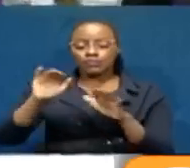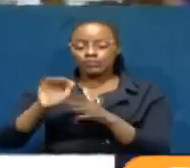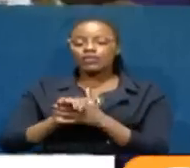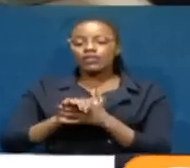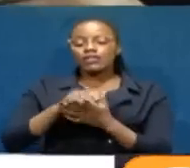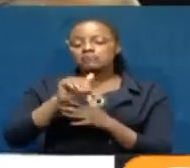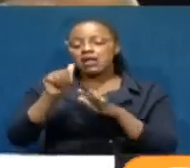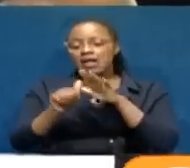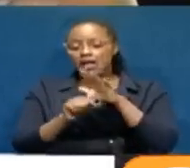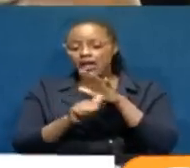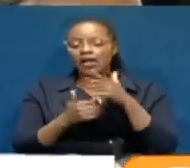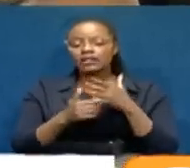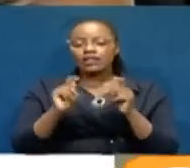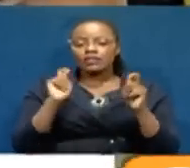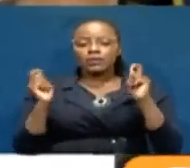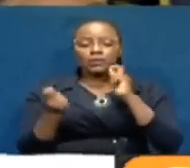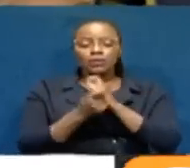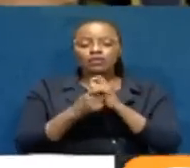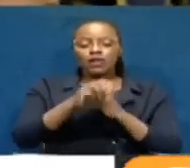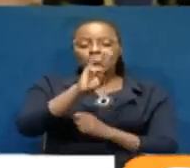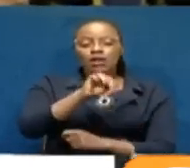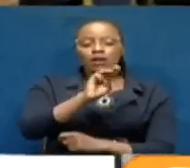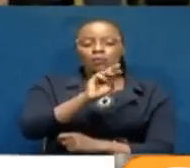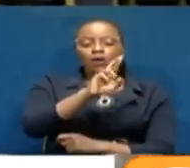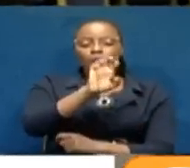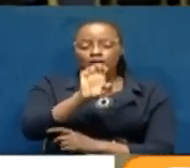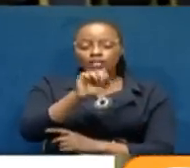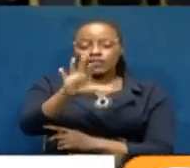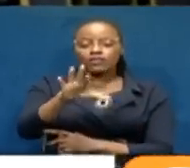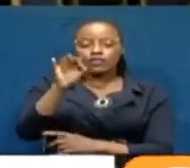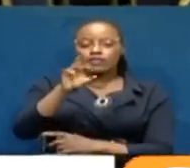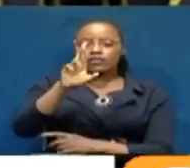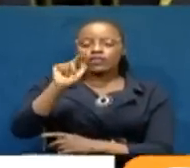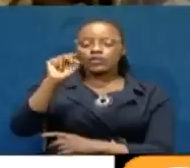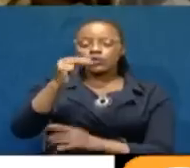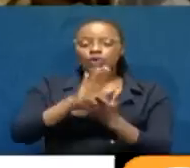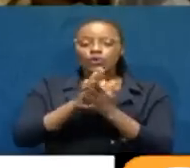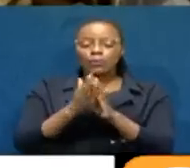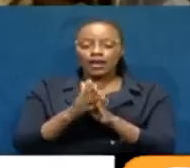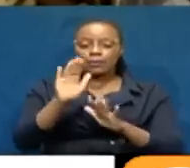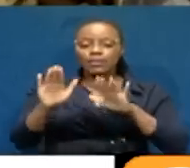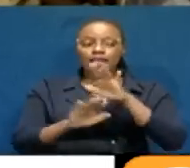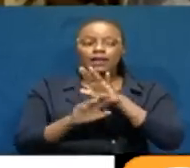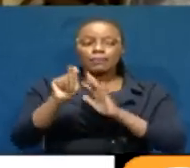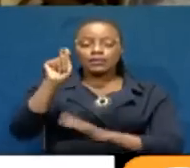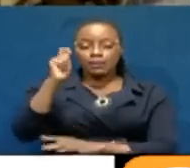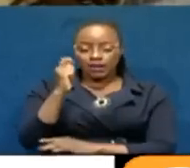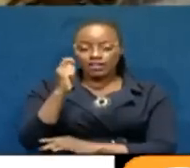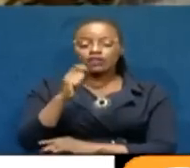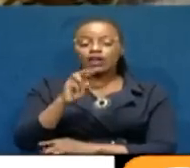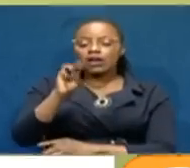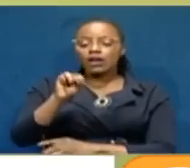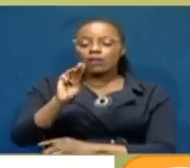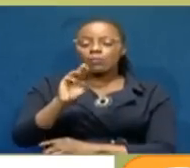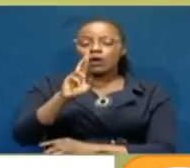Mwaniaji wa urais chini ya muungano wa Badilisha, Mwaure, Waihiga amemteua Ruth Mutua kuwa mwaniaji mwenza.